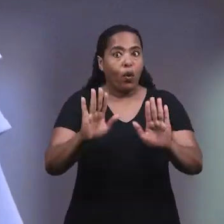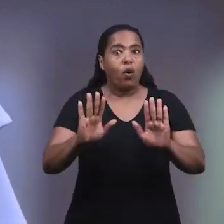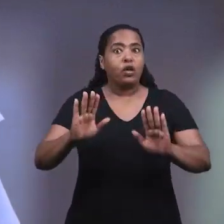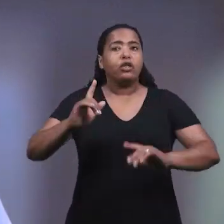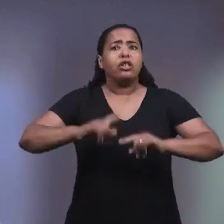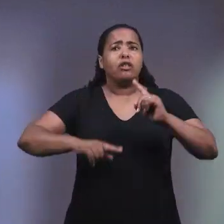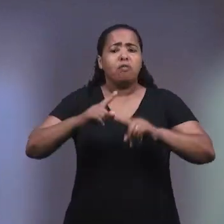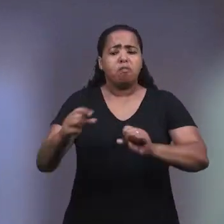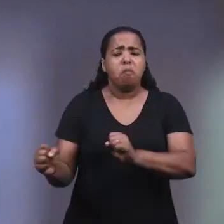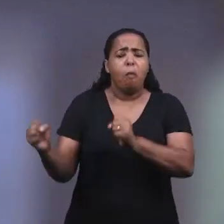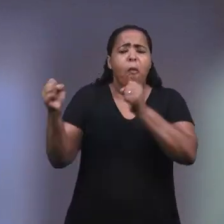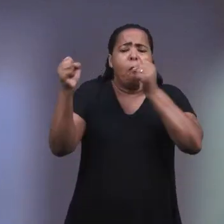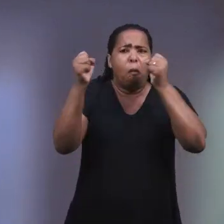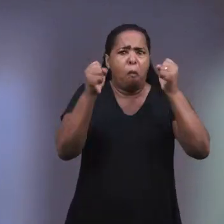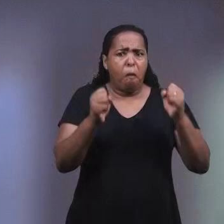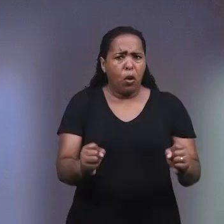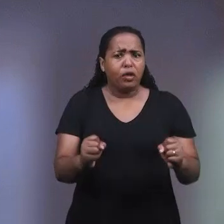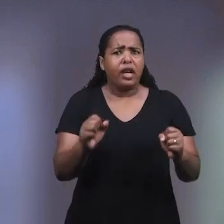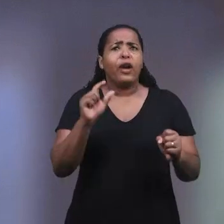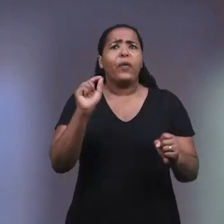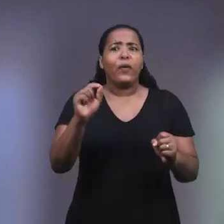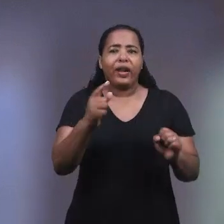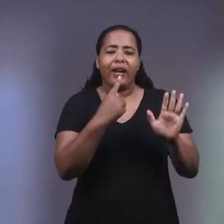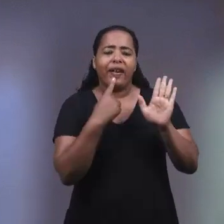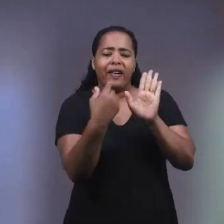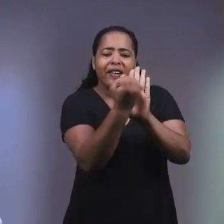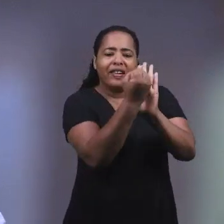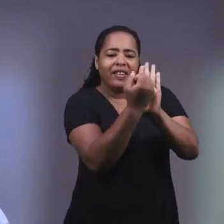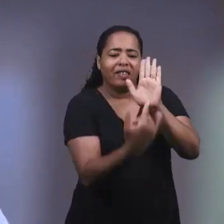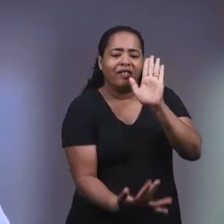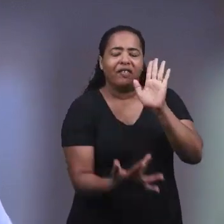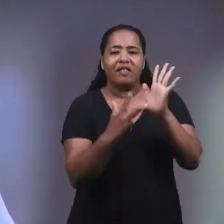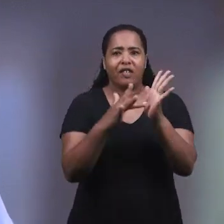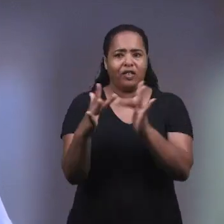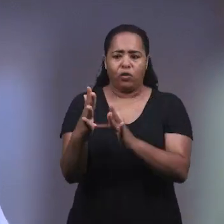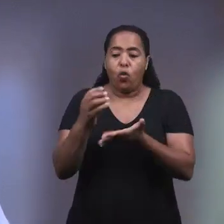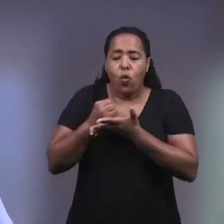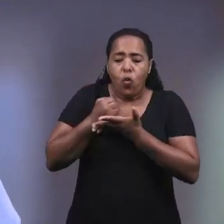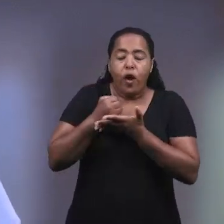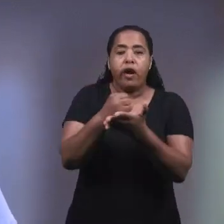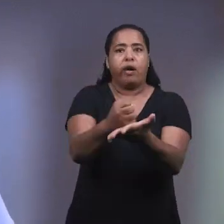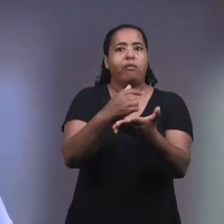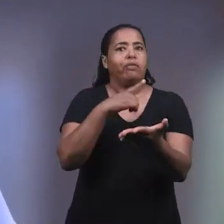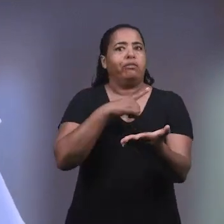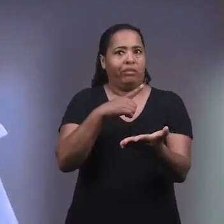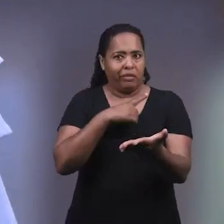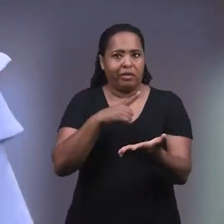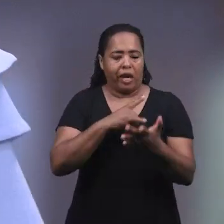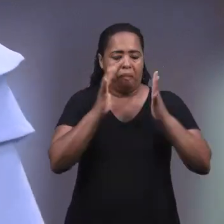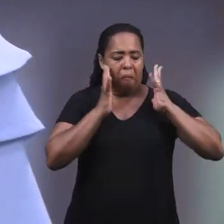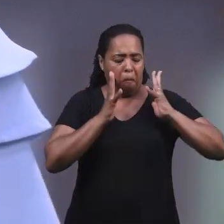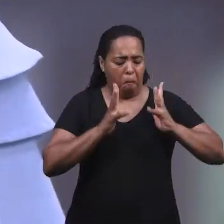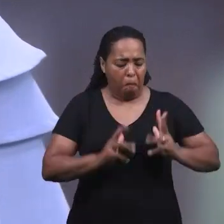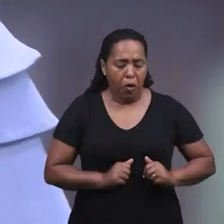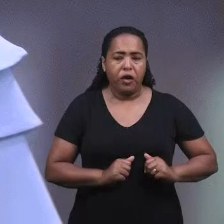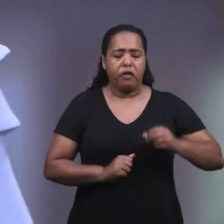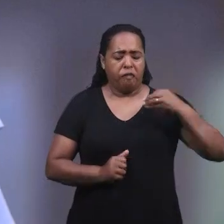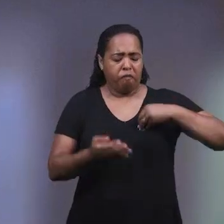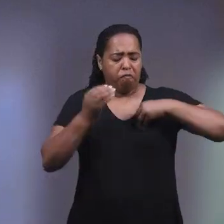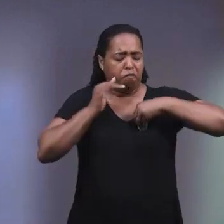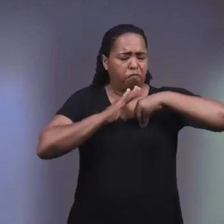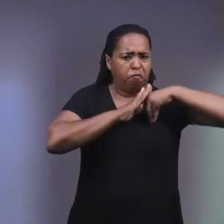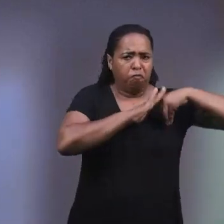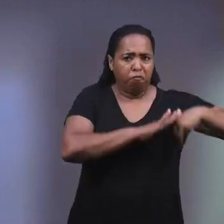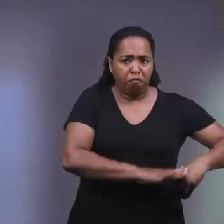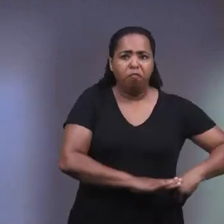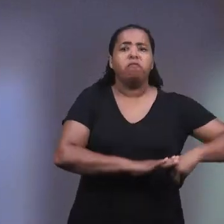la sanctification, le sang de Jésus qui a le pouvoir pour nous délivrer et nous purifier de tout le péché et nous